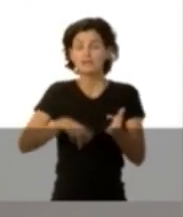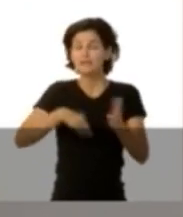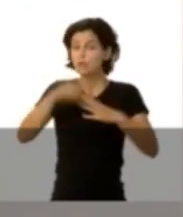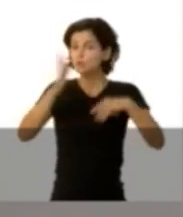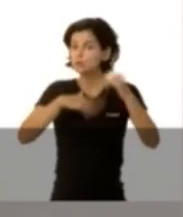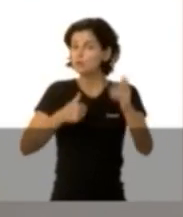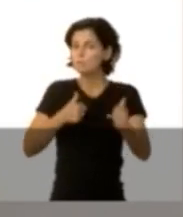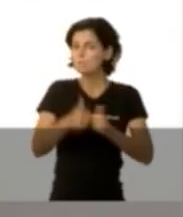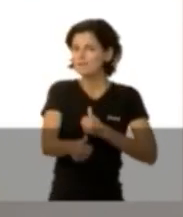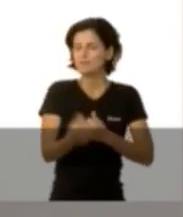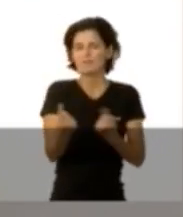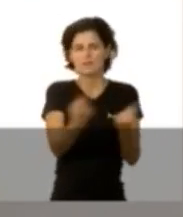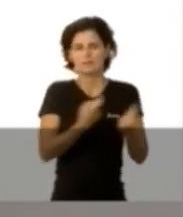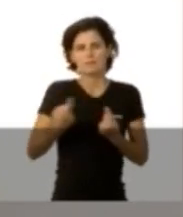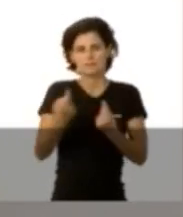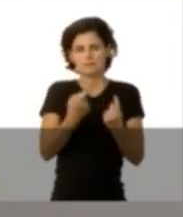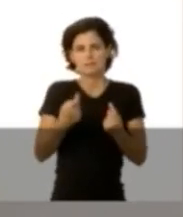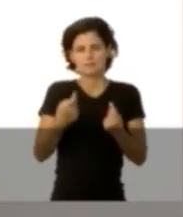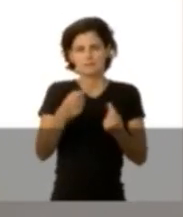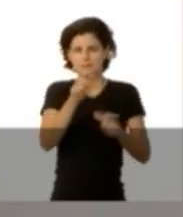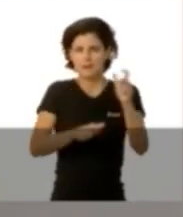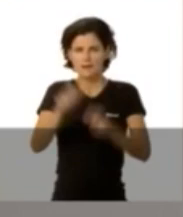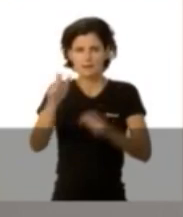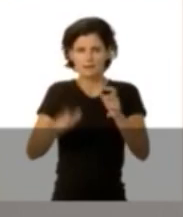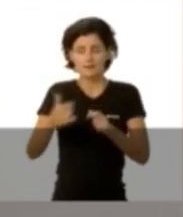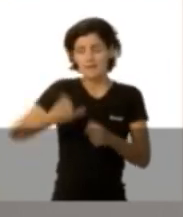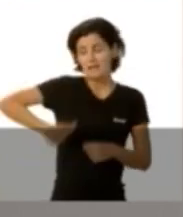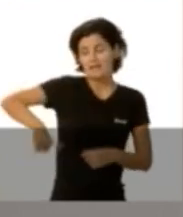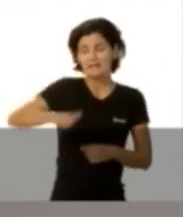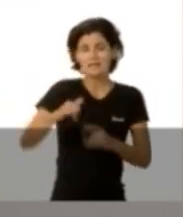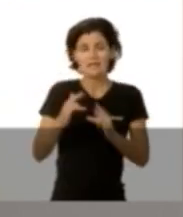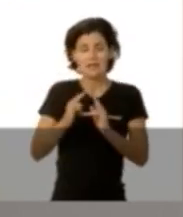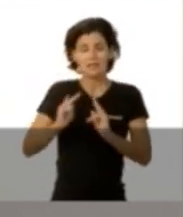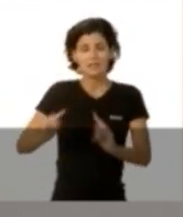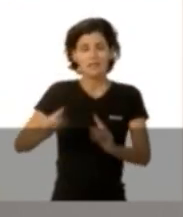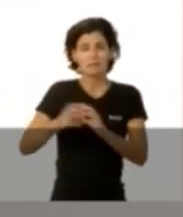i tampoc és la línia del Botànic i que hem demostrat durant aquests 5 anys.